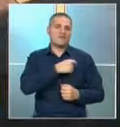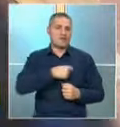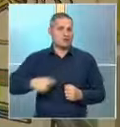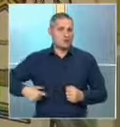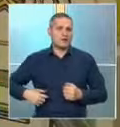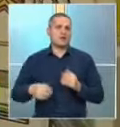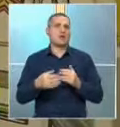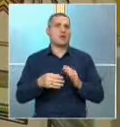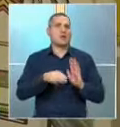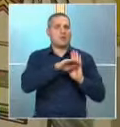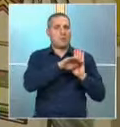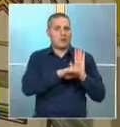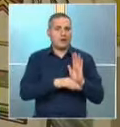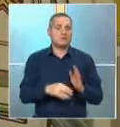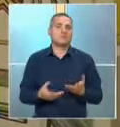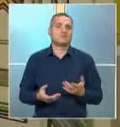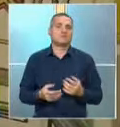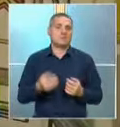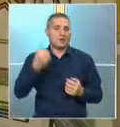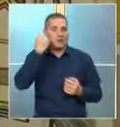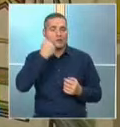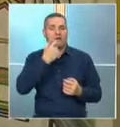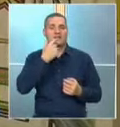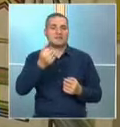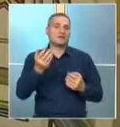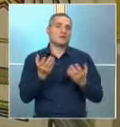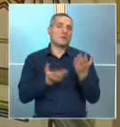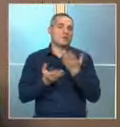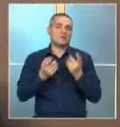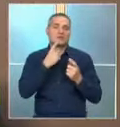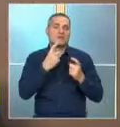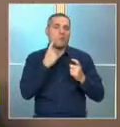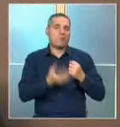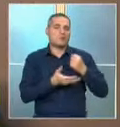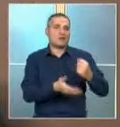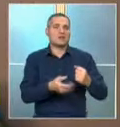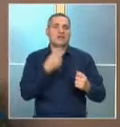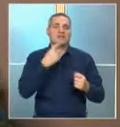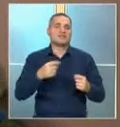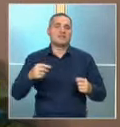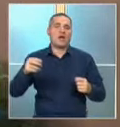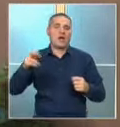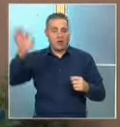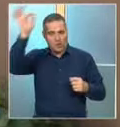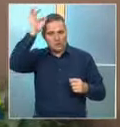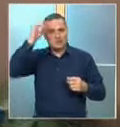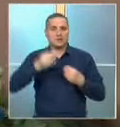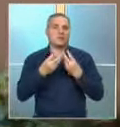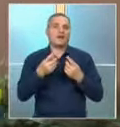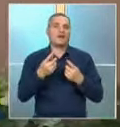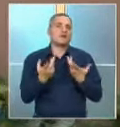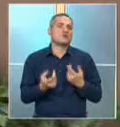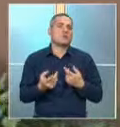национални програми, тъй като е добре и за училището, и за бюджета, а и за самите ученици нещо по-различно,